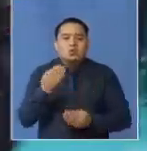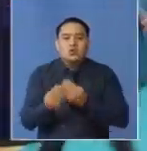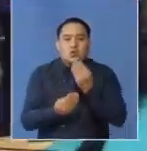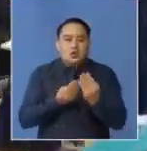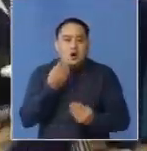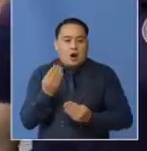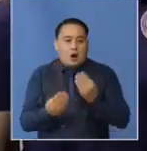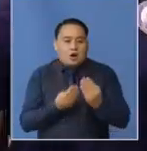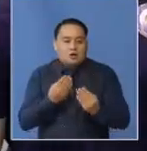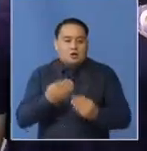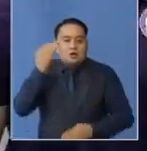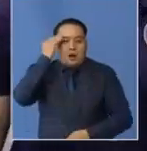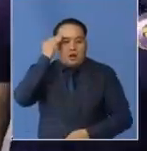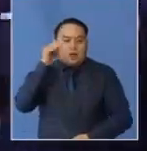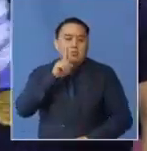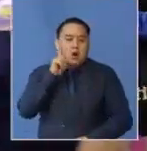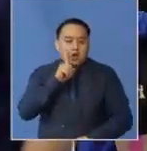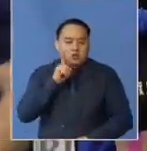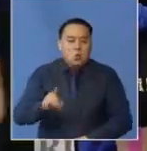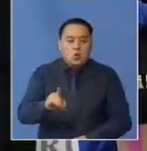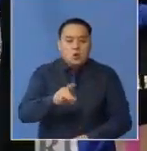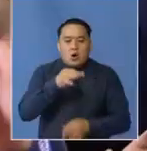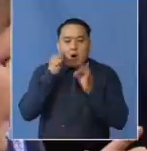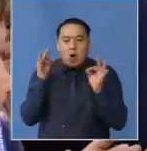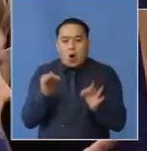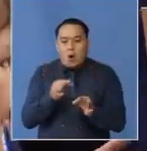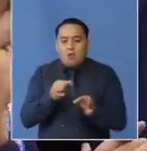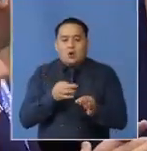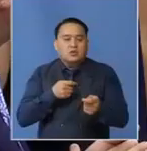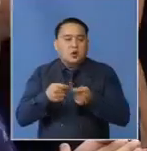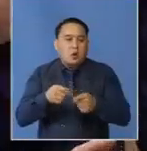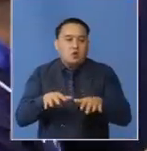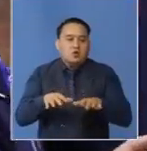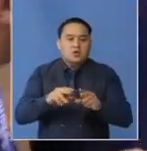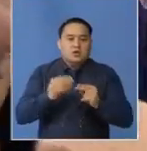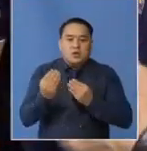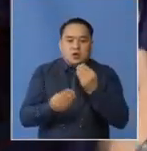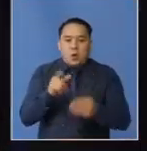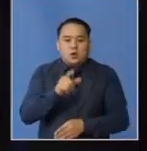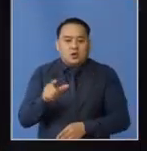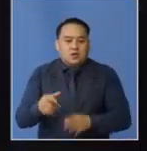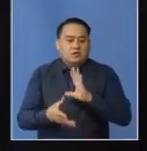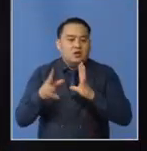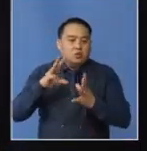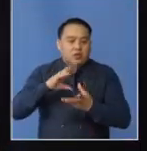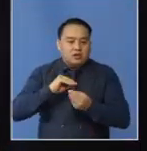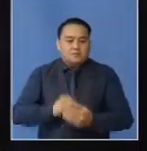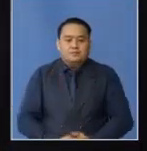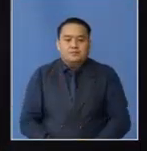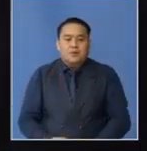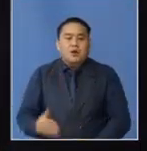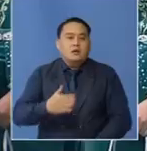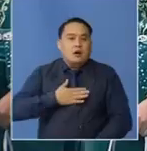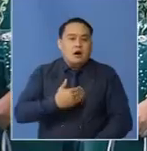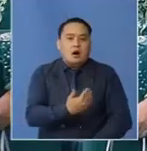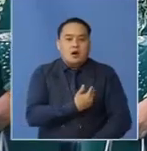страны. Тандем талантливой молодежи региона и опытных легионеров дает свои результаты. Я хочу вас всех поблагодарить